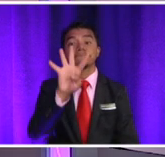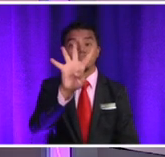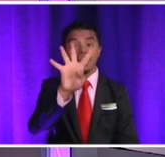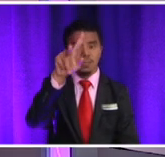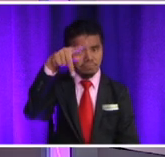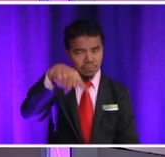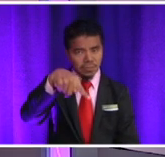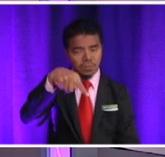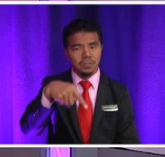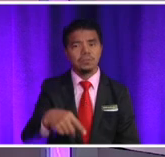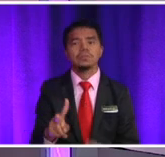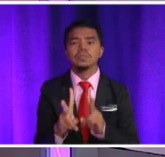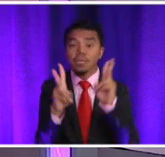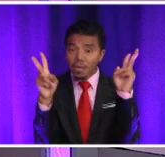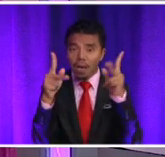penting